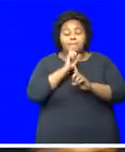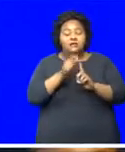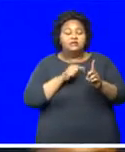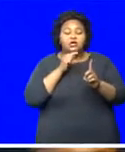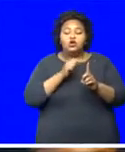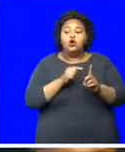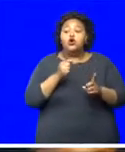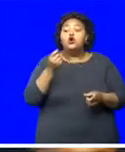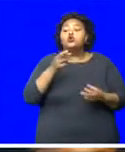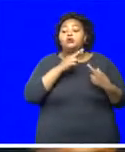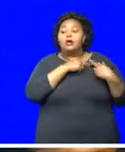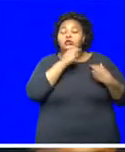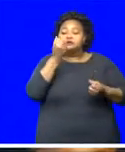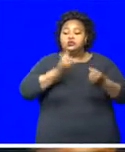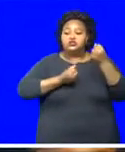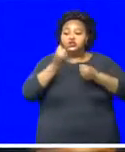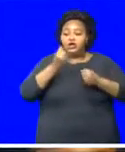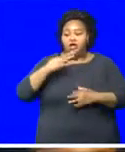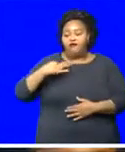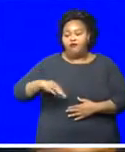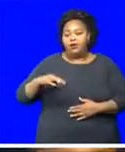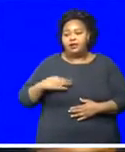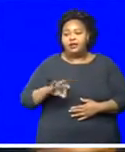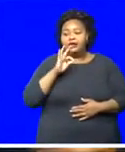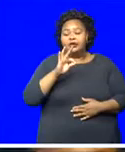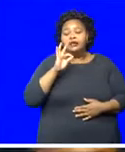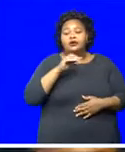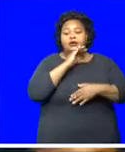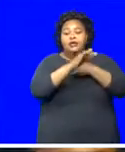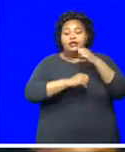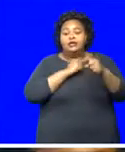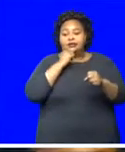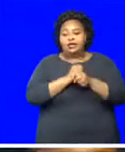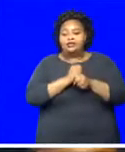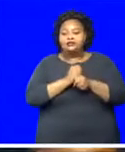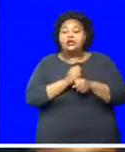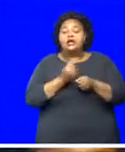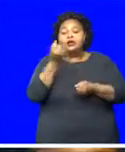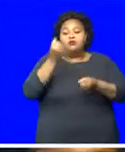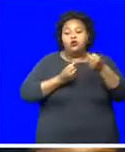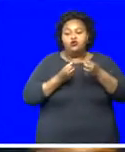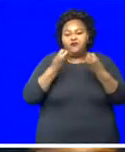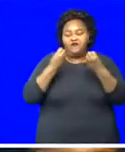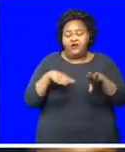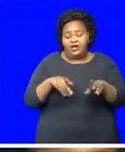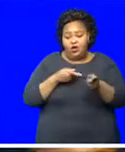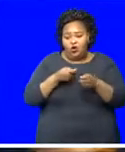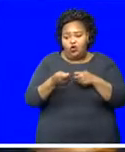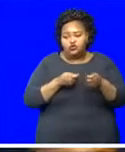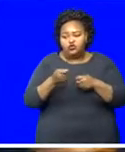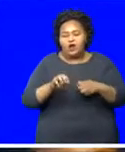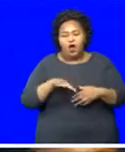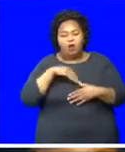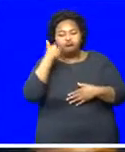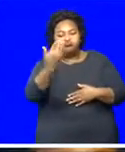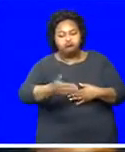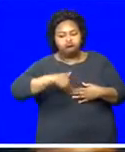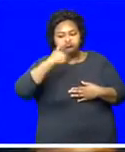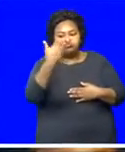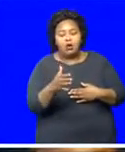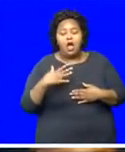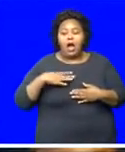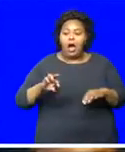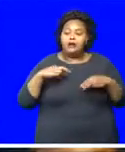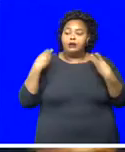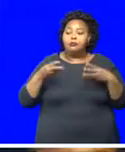neminyaka lengamashumi lamathathu namithathu ehlulekile kuyilawula yaphuma emgwaqweni yagicika. Labanye bagibeli